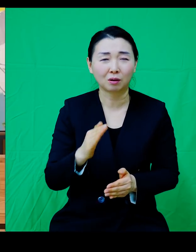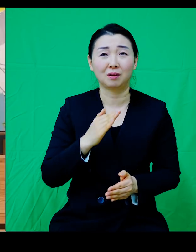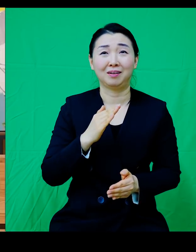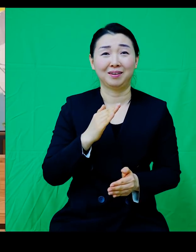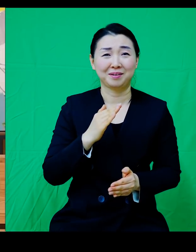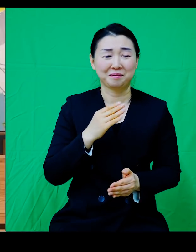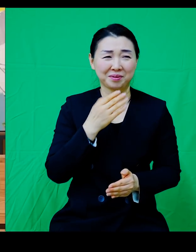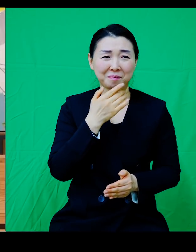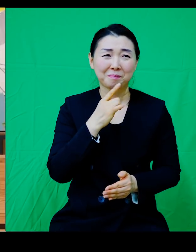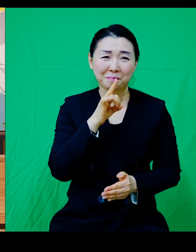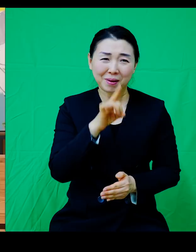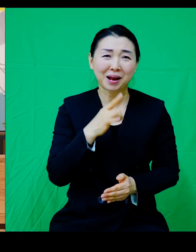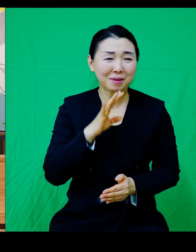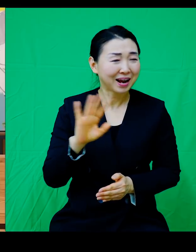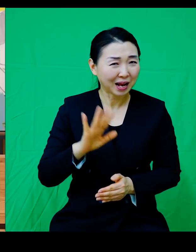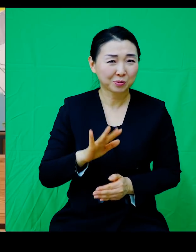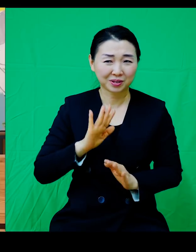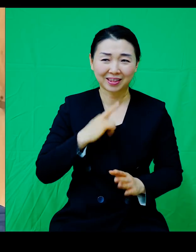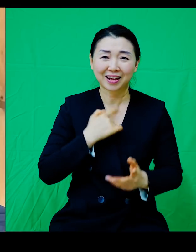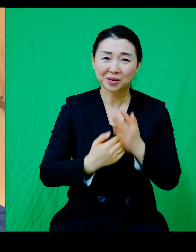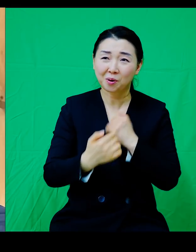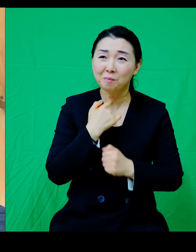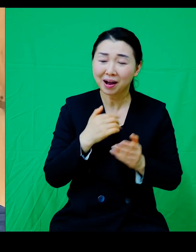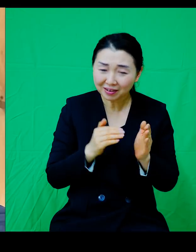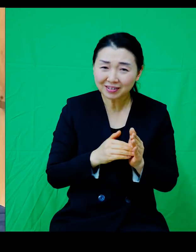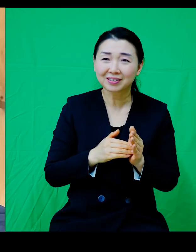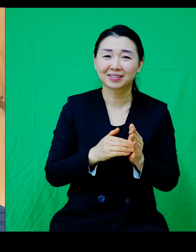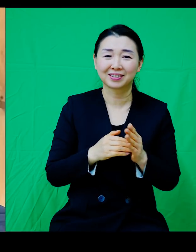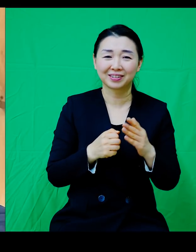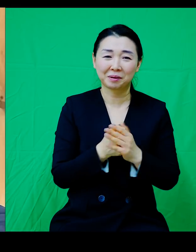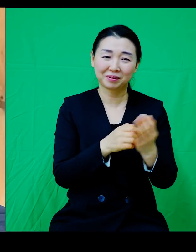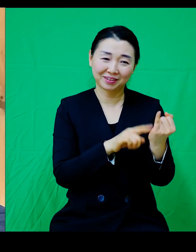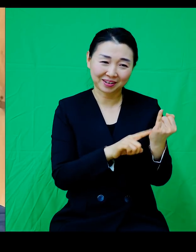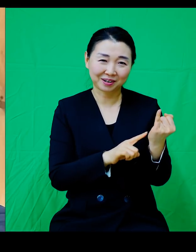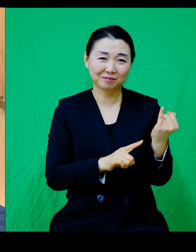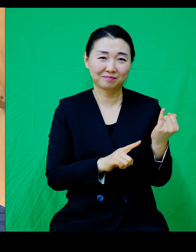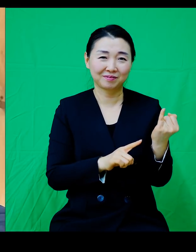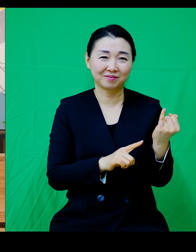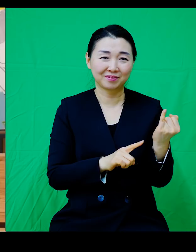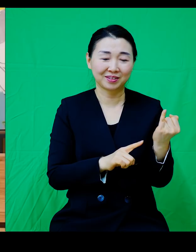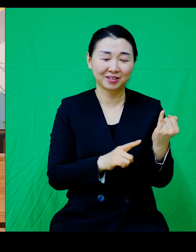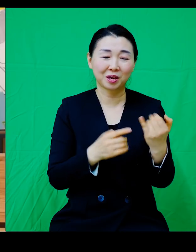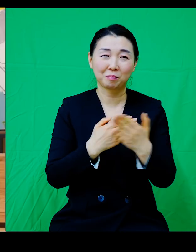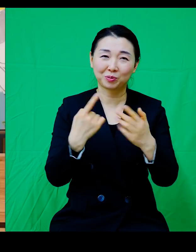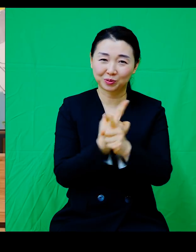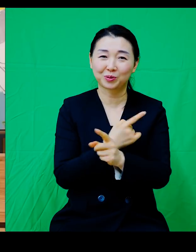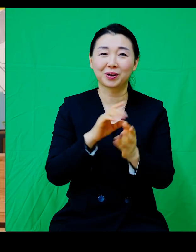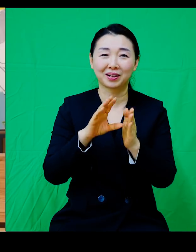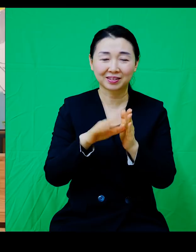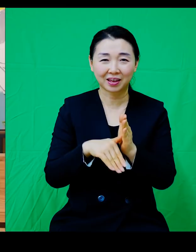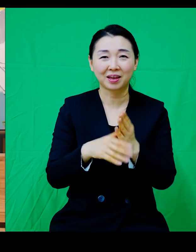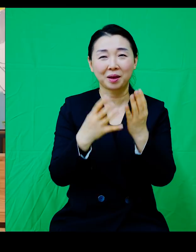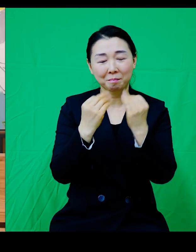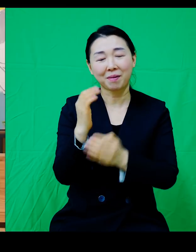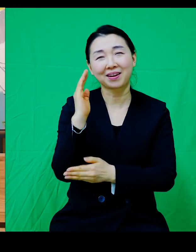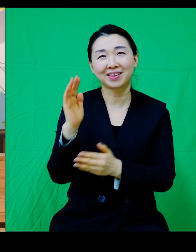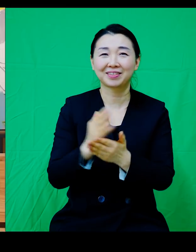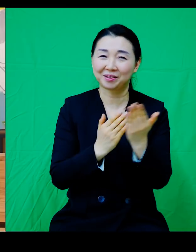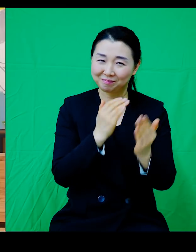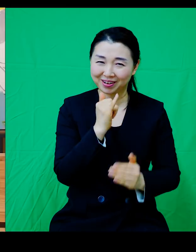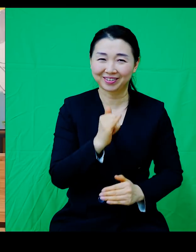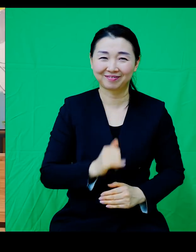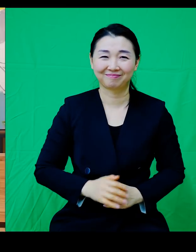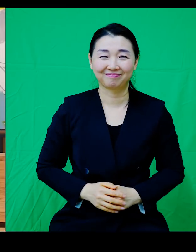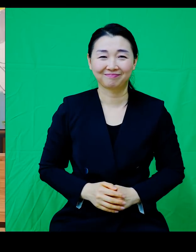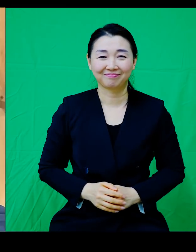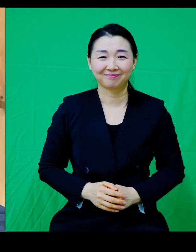경험했기 때문에 나에게 있어서 온유가 얼마나 복이었는지를 직접 경험하셨기 때문에 장 작가님은 이제 마음 놓고 미술 치료를 할 때 많은